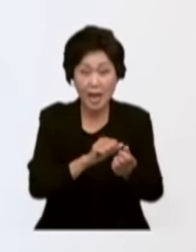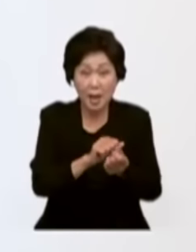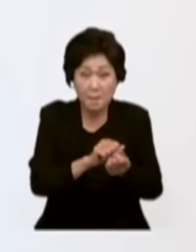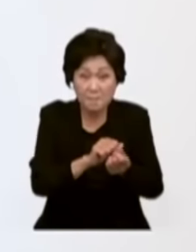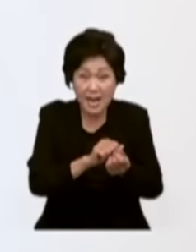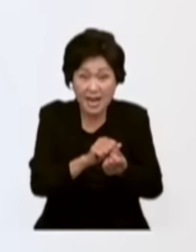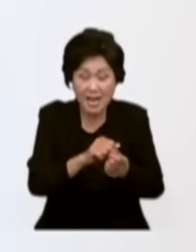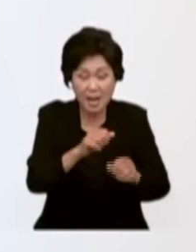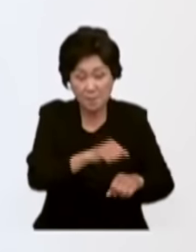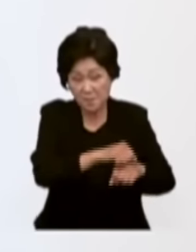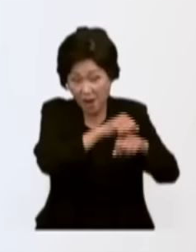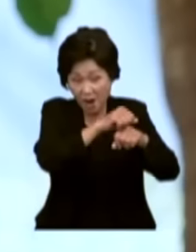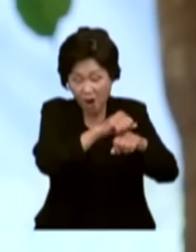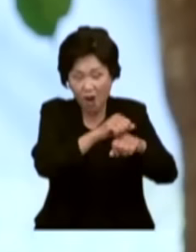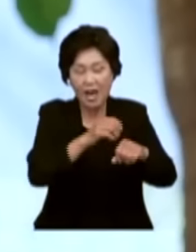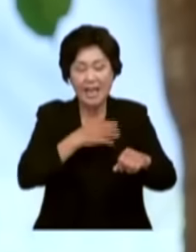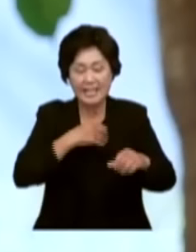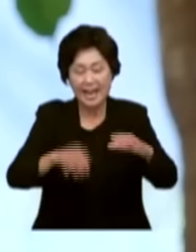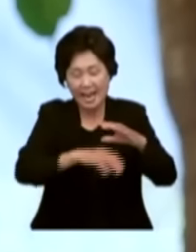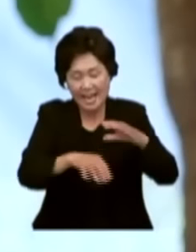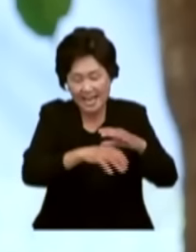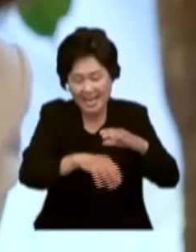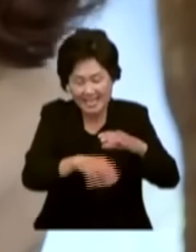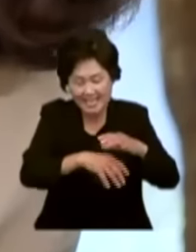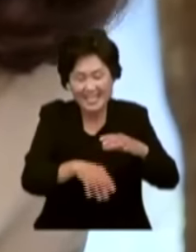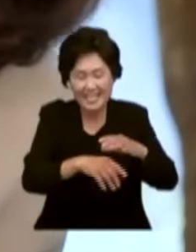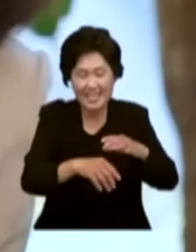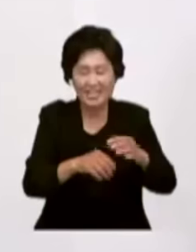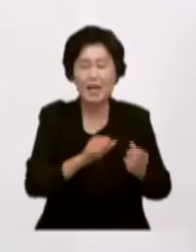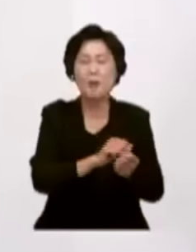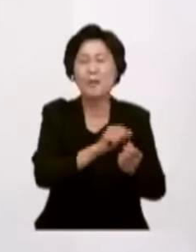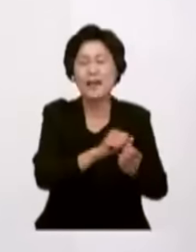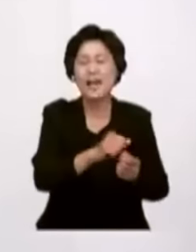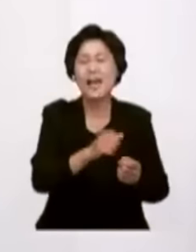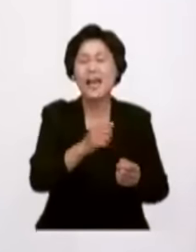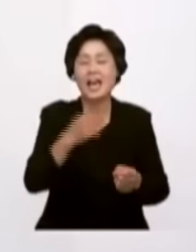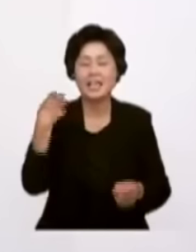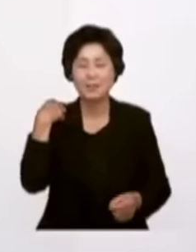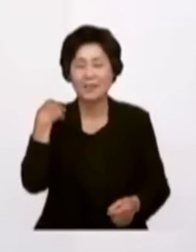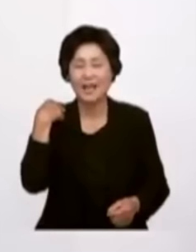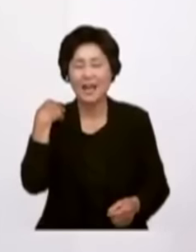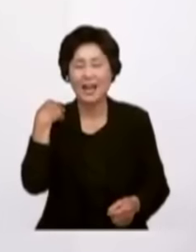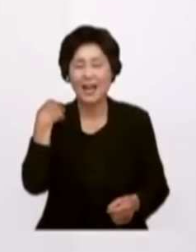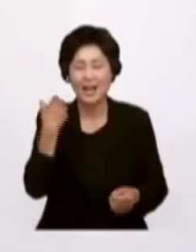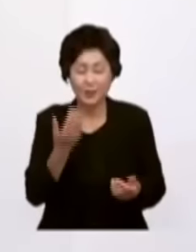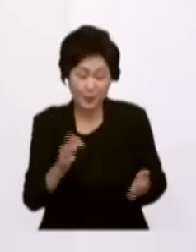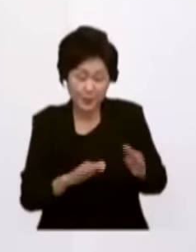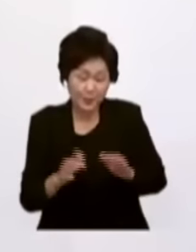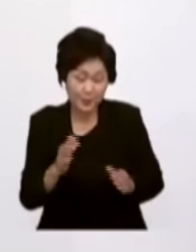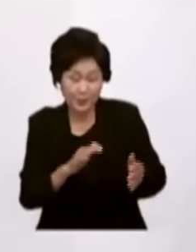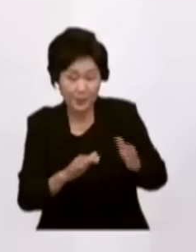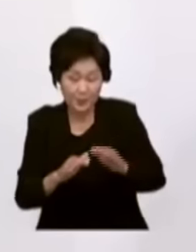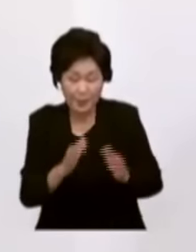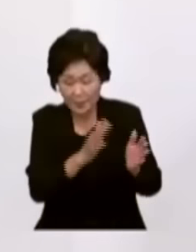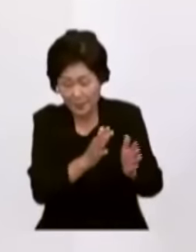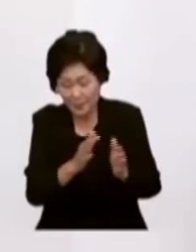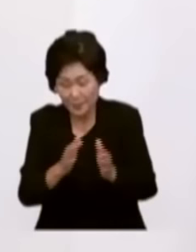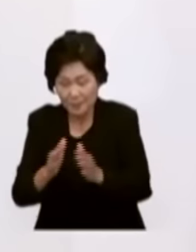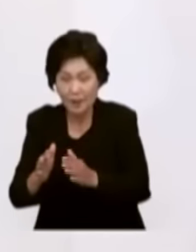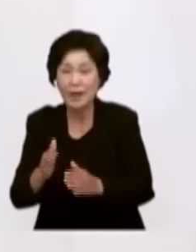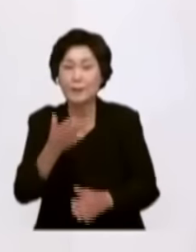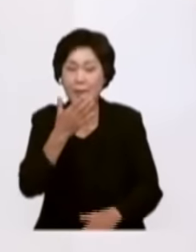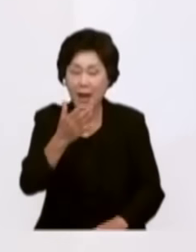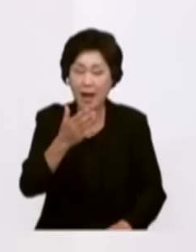세탁기 다 돌려. 다 돌려. 이제 철났네. 네. 다 돌리고 그리고 빨래 또 다 개가지고 다 차곡차곡 다 갖다 놓고